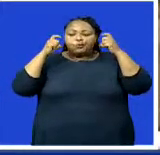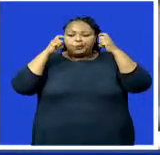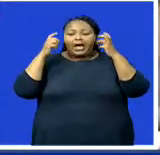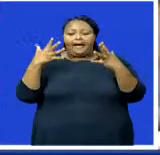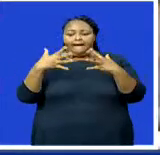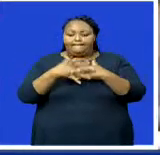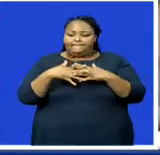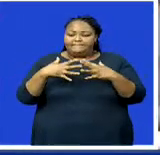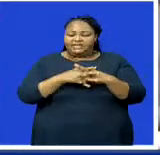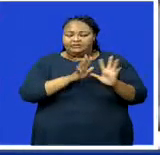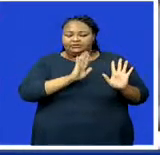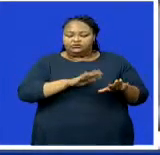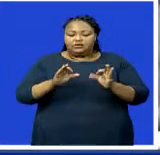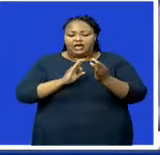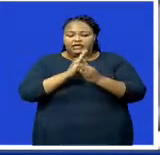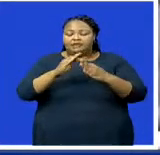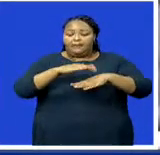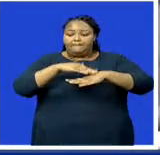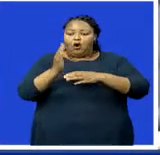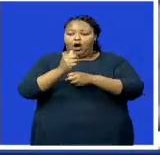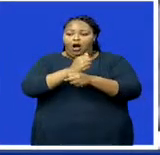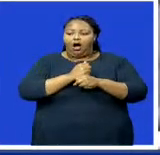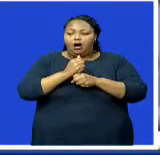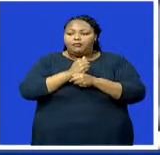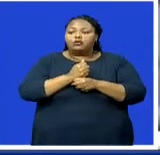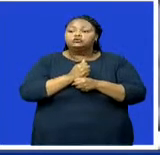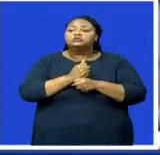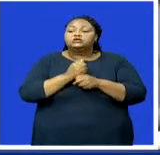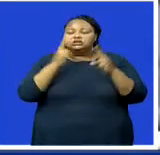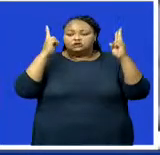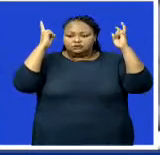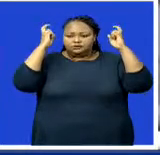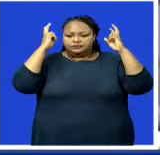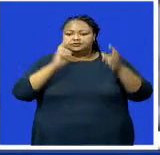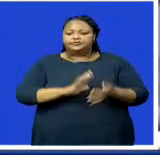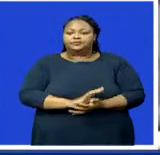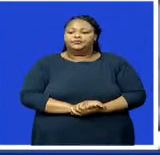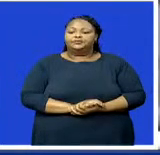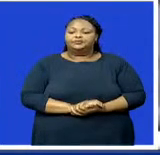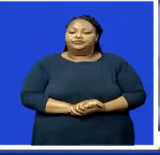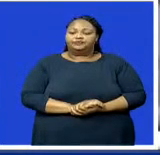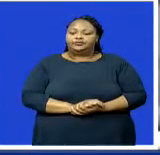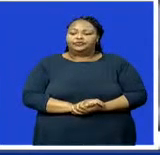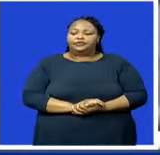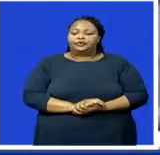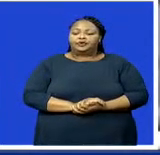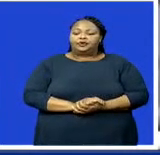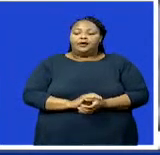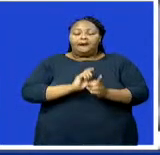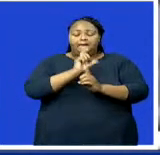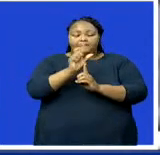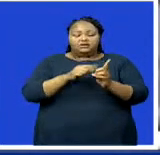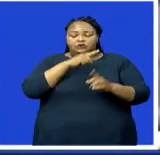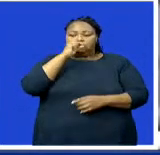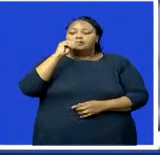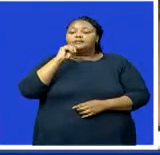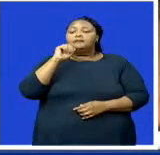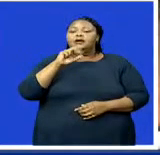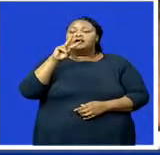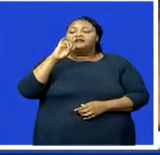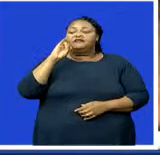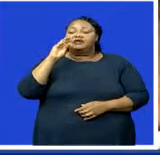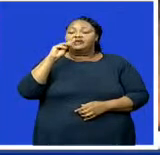ngaso. Umphathi welihlangothi lwephysics kule nyuvesi Dokotela Gcina Mavimbela uyachaza ukuthi lokhu kutawubasita